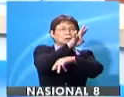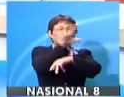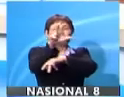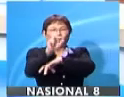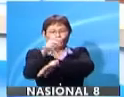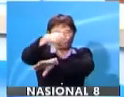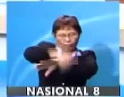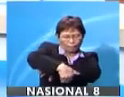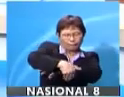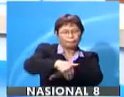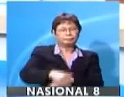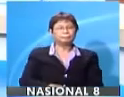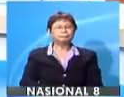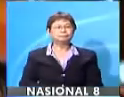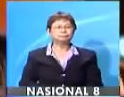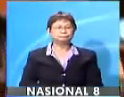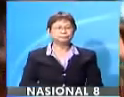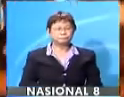malam.